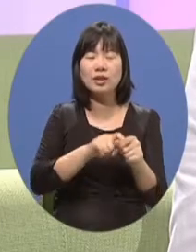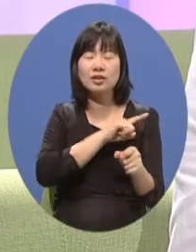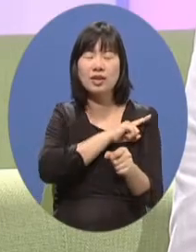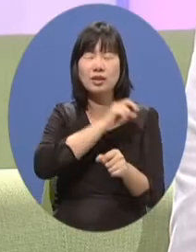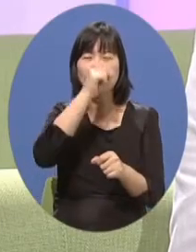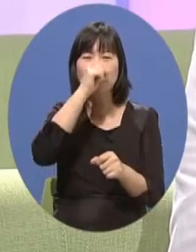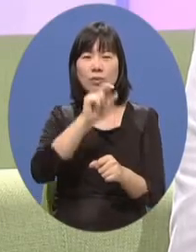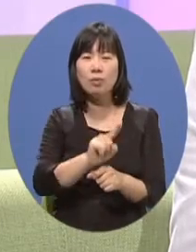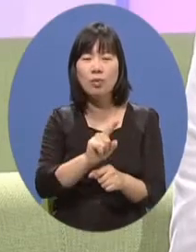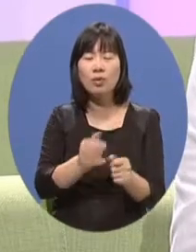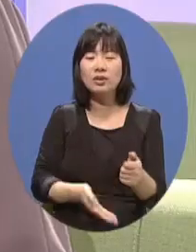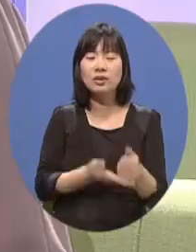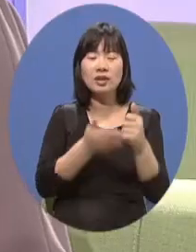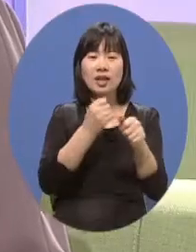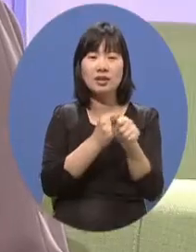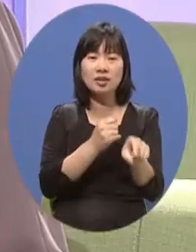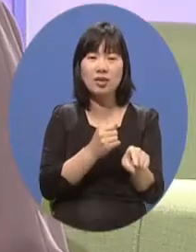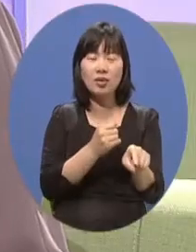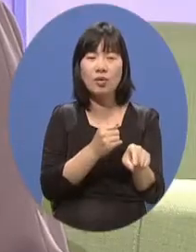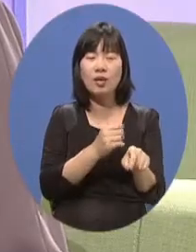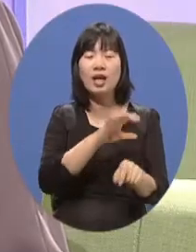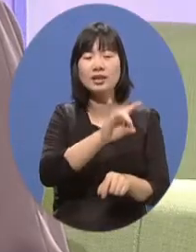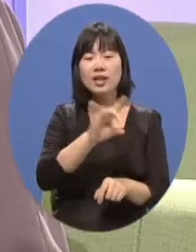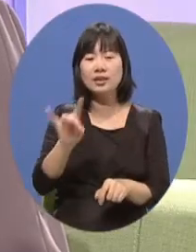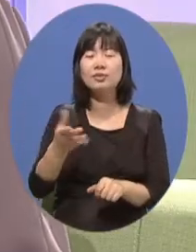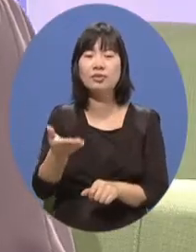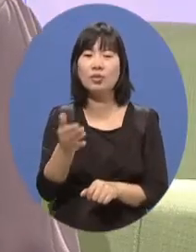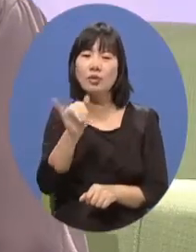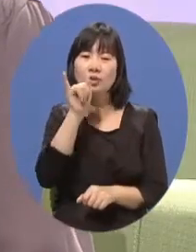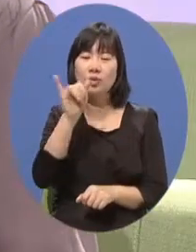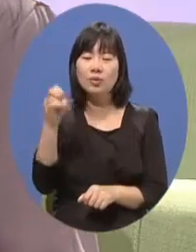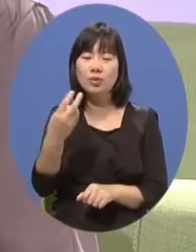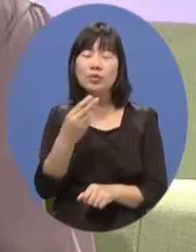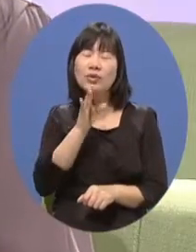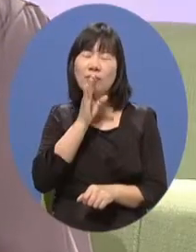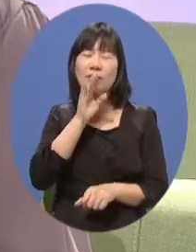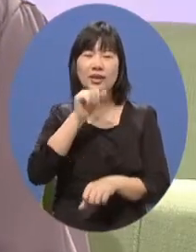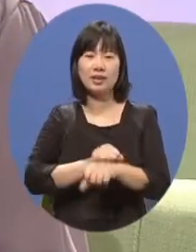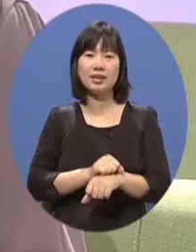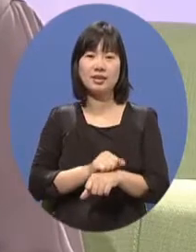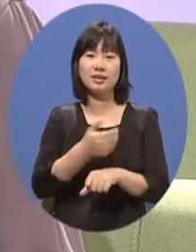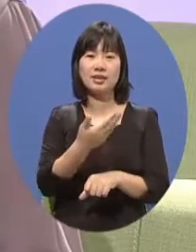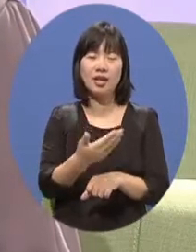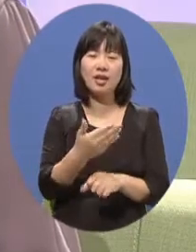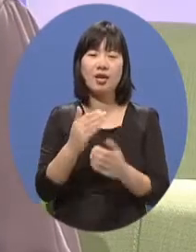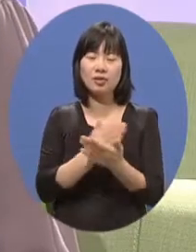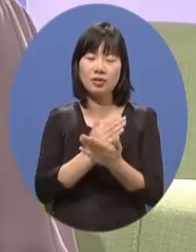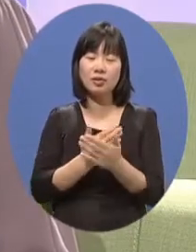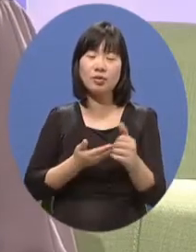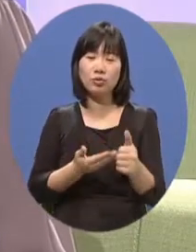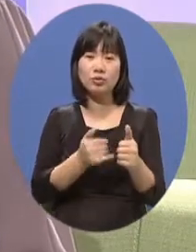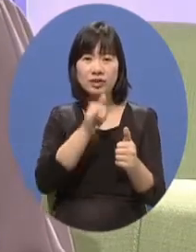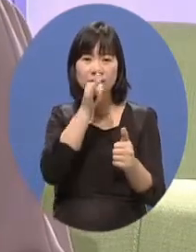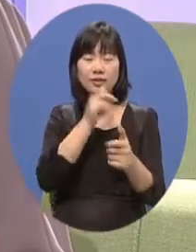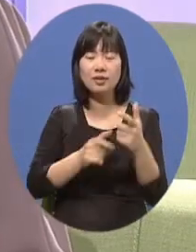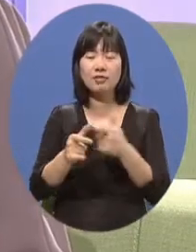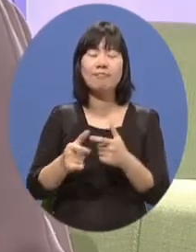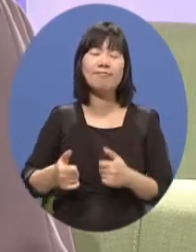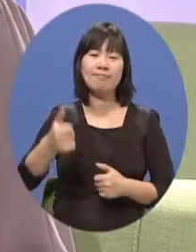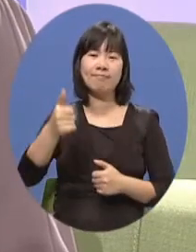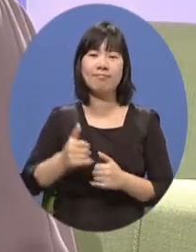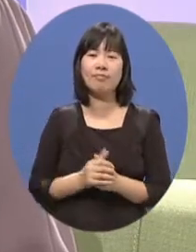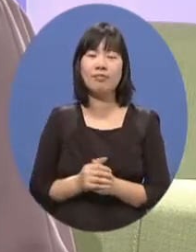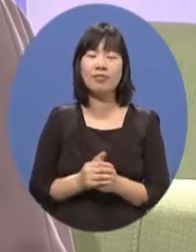좋은 거는 칭찬을 띄엄띄엄 주는 거라든지 아니면 정말 잘했을 때그 구분해서 줄수 있으면 더 좋은